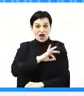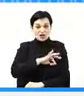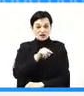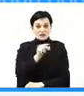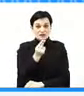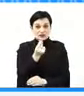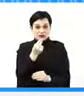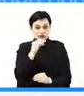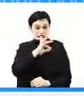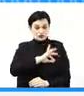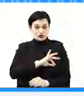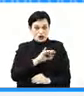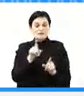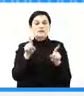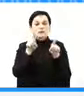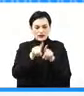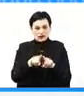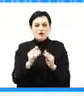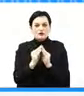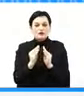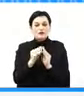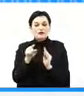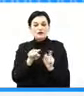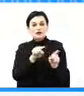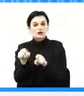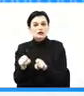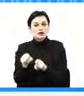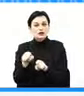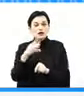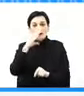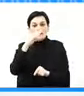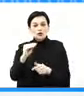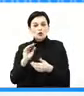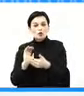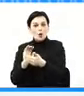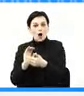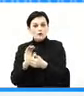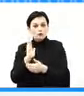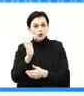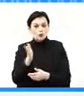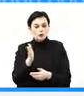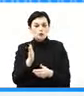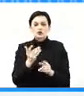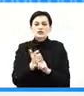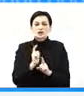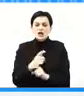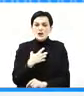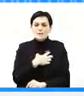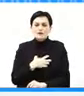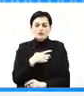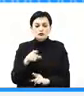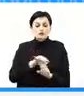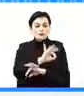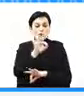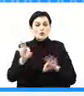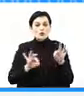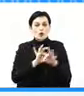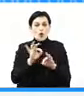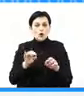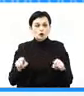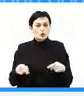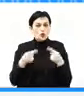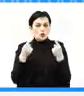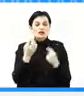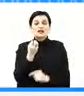ანალოგიურად შეღავათით სარგებლობა შეეძლებათ მიკროავტობუსებში. ძალიან მნიშვნელოვანია ეს პროექტი, რომელიც ხორციელდება.